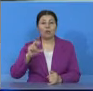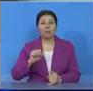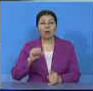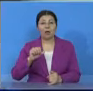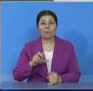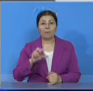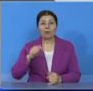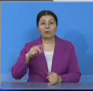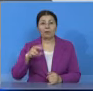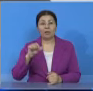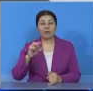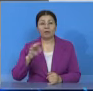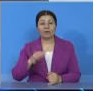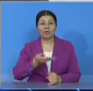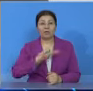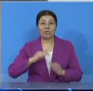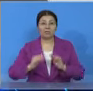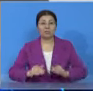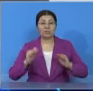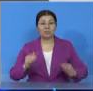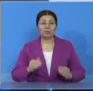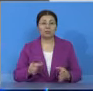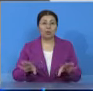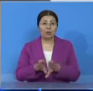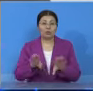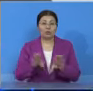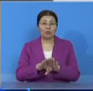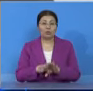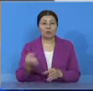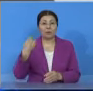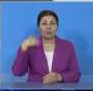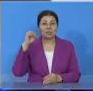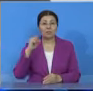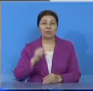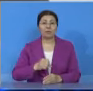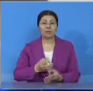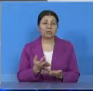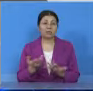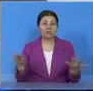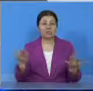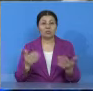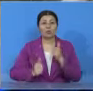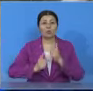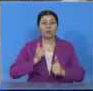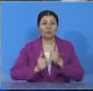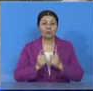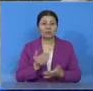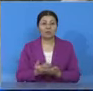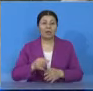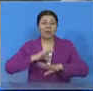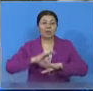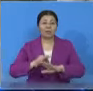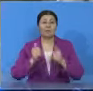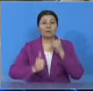достижениями. Наши учащиеся являются лауреатами различных международных, областных, республиканских конкурсов.